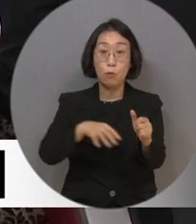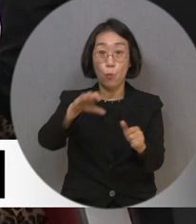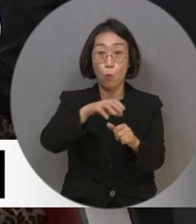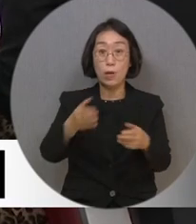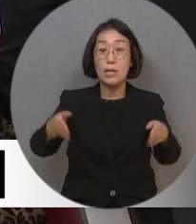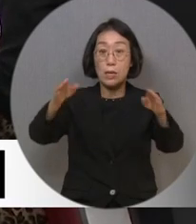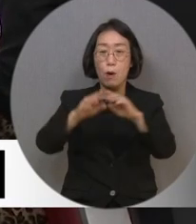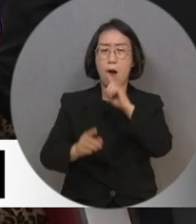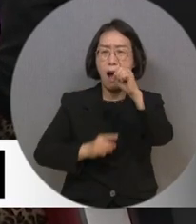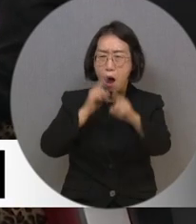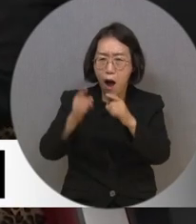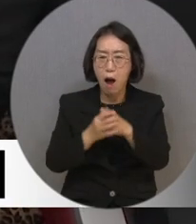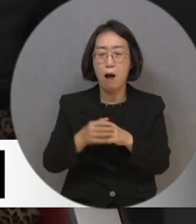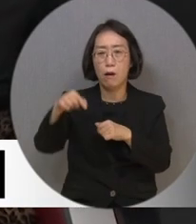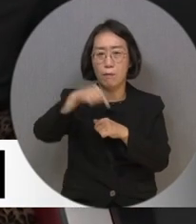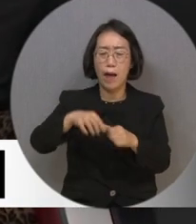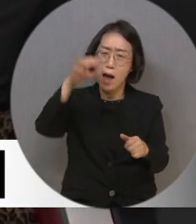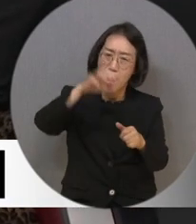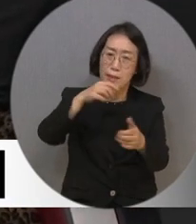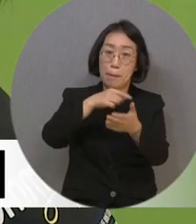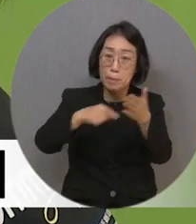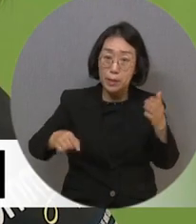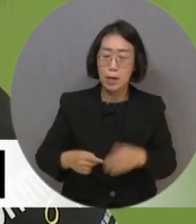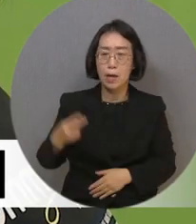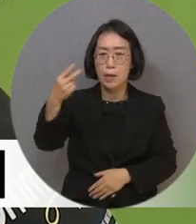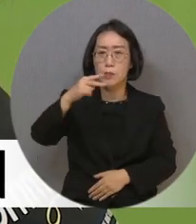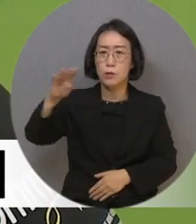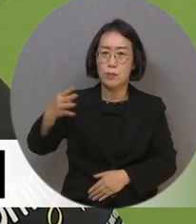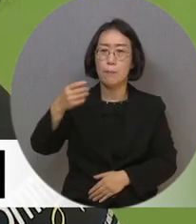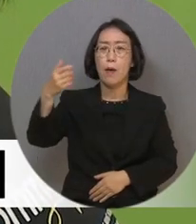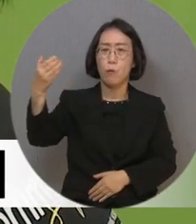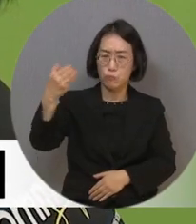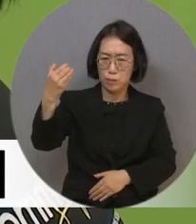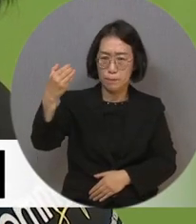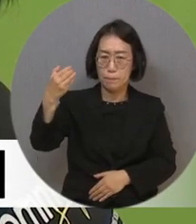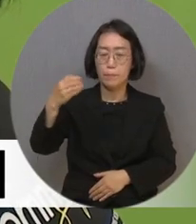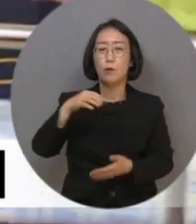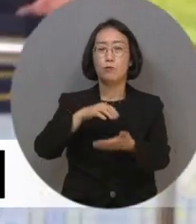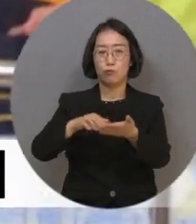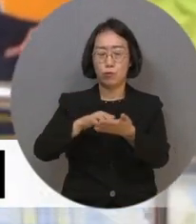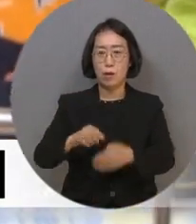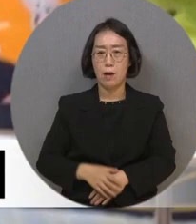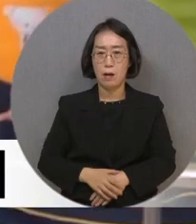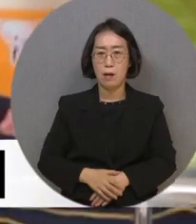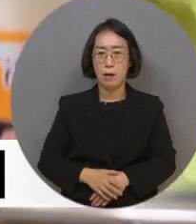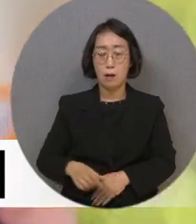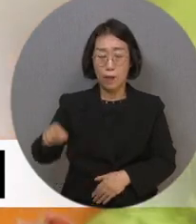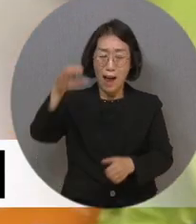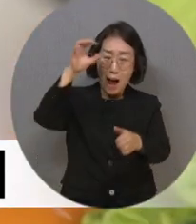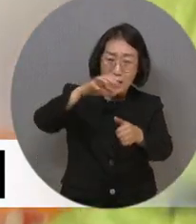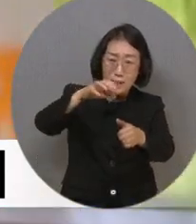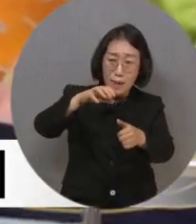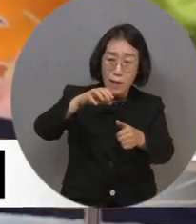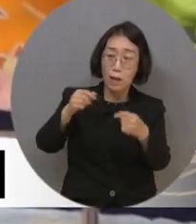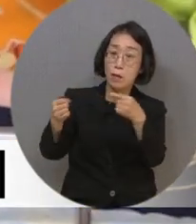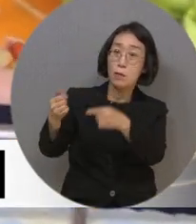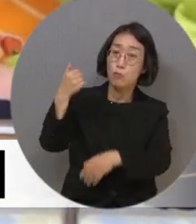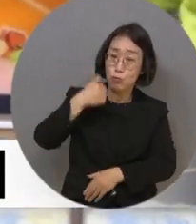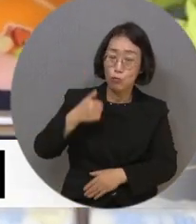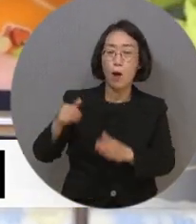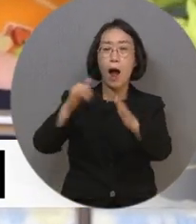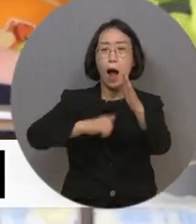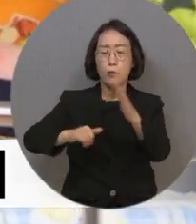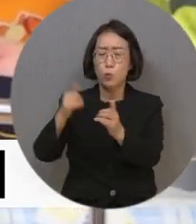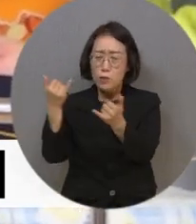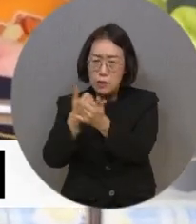학대피해 의심 사례는 총 2,4 아 권으로 집계됐습니다 특히 학대행위 의심 자로는 가족과